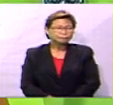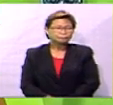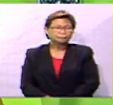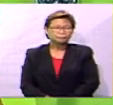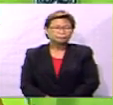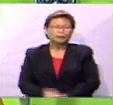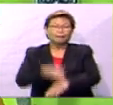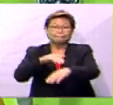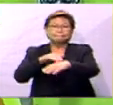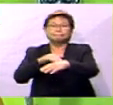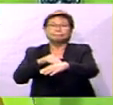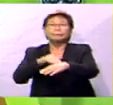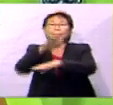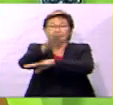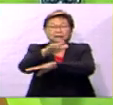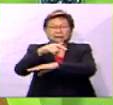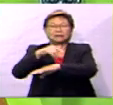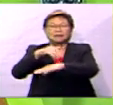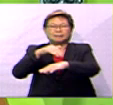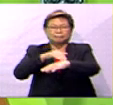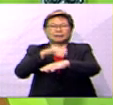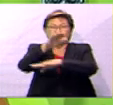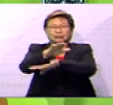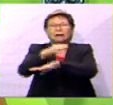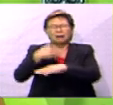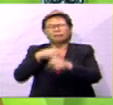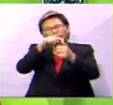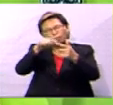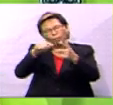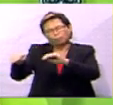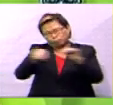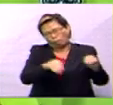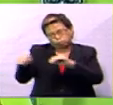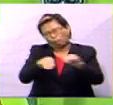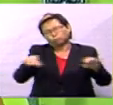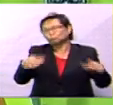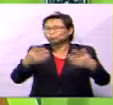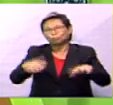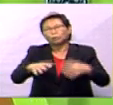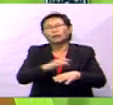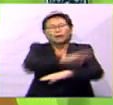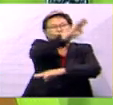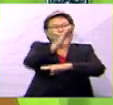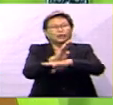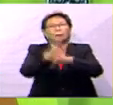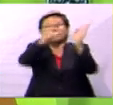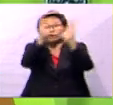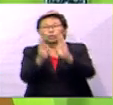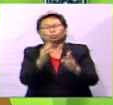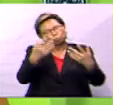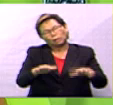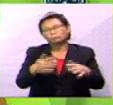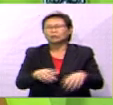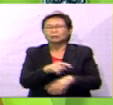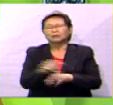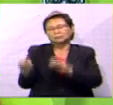pada petang ini beberapa perpindahan telah dijalankan terutama di kawasan Bukit Mentok dan